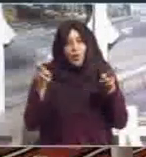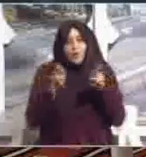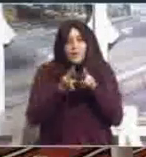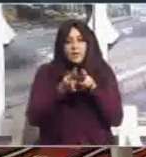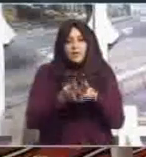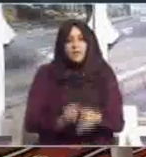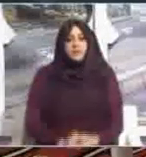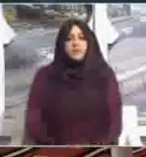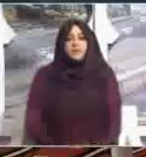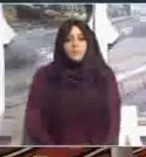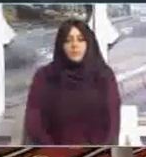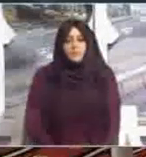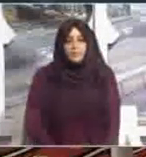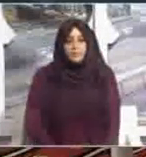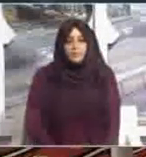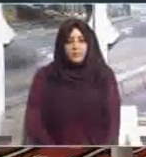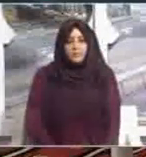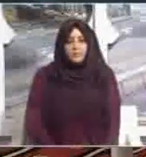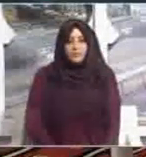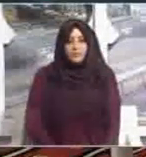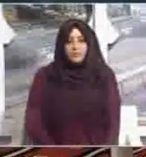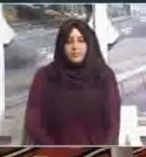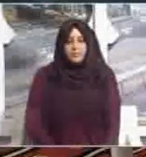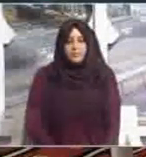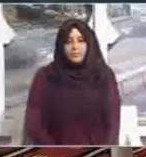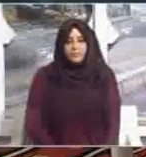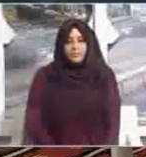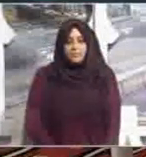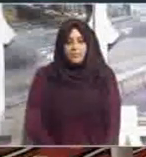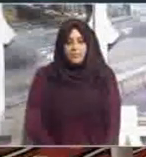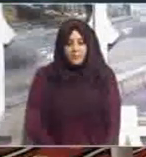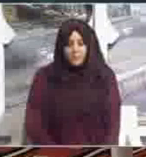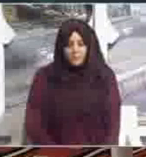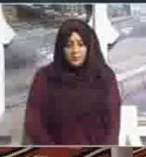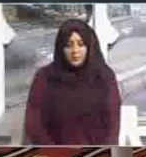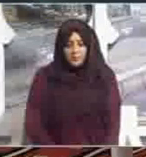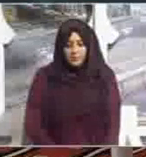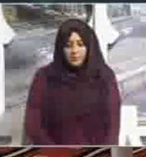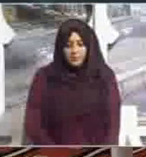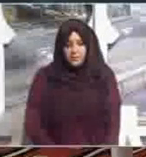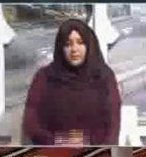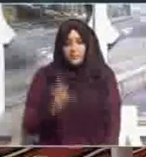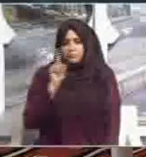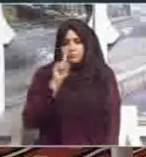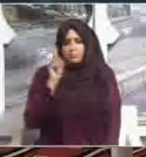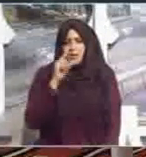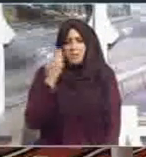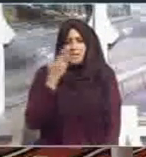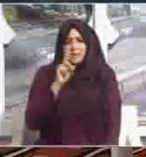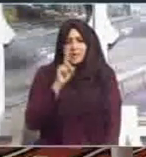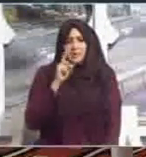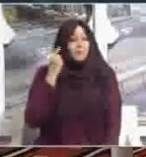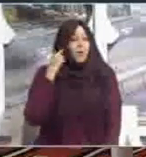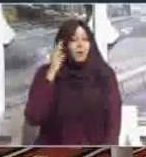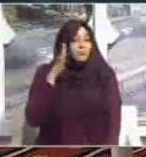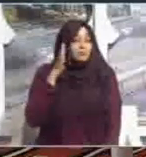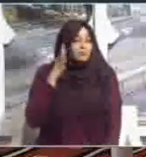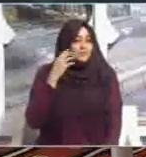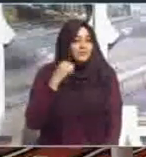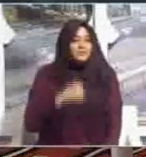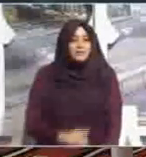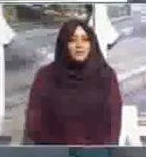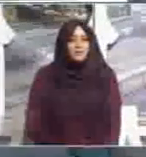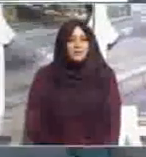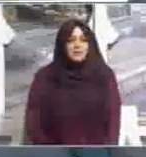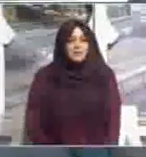باش ترجعوا. نعم؟ باش ترجعوا لبعضكم شرط الشروط. لا. ارفع صوتك شوية مانيش نسمع فيك